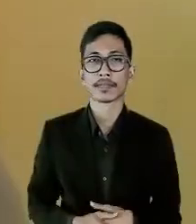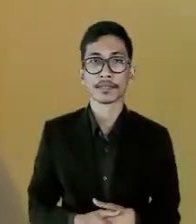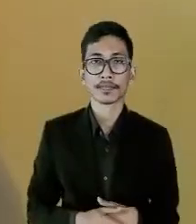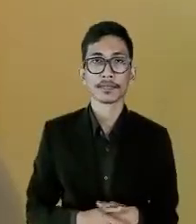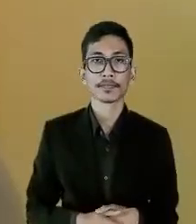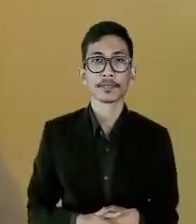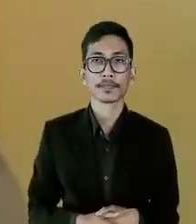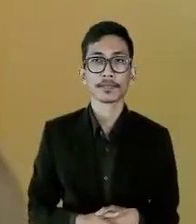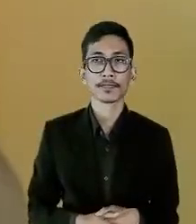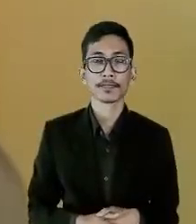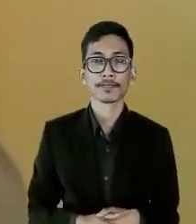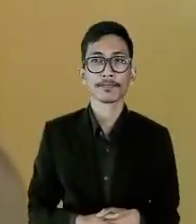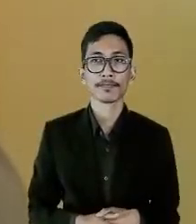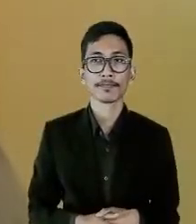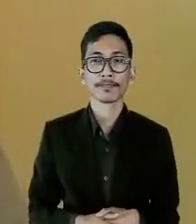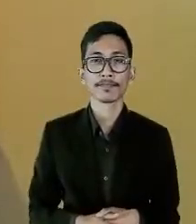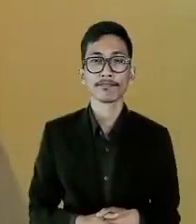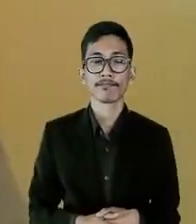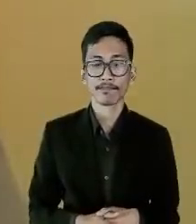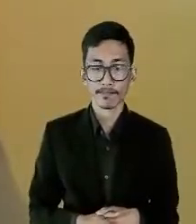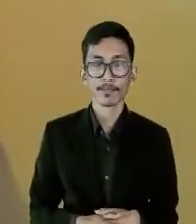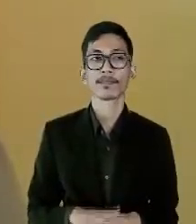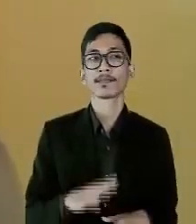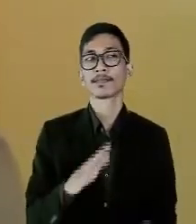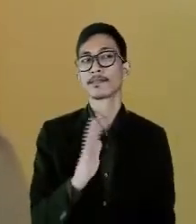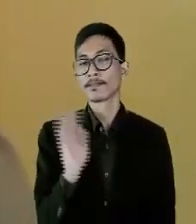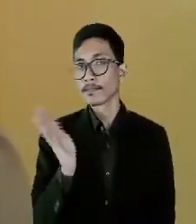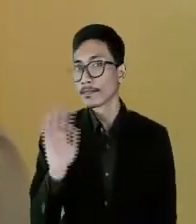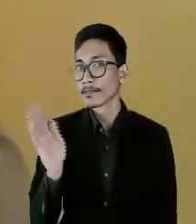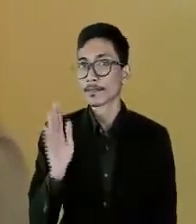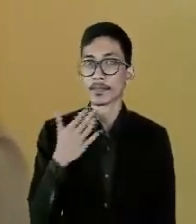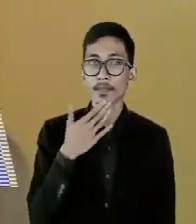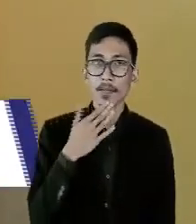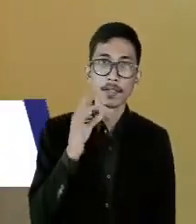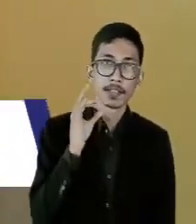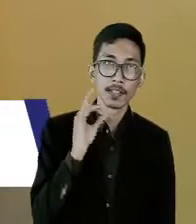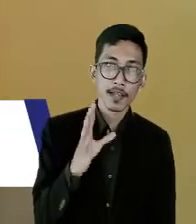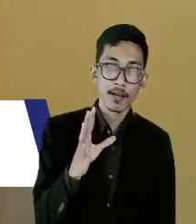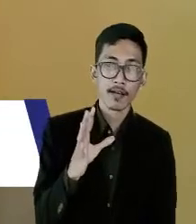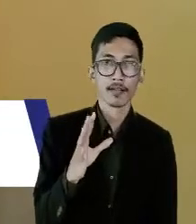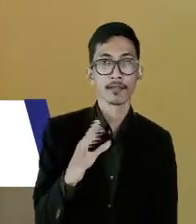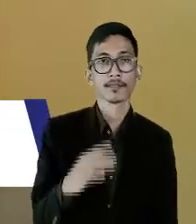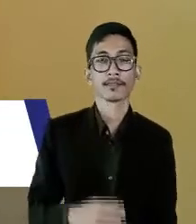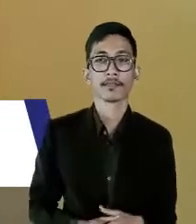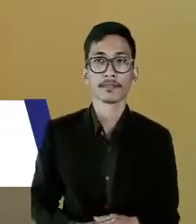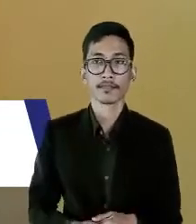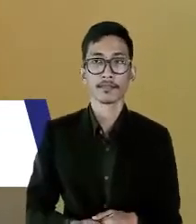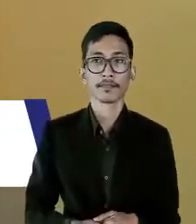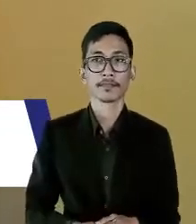Ya, terima kasih Pak Troy. Selamat siang. Amorongo Nima Witimi.